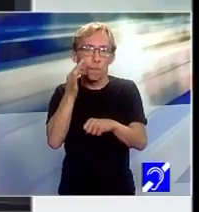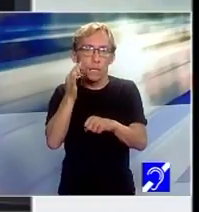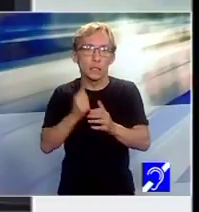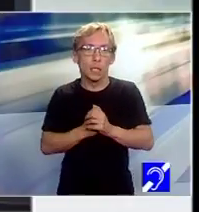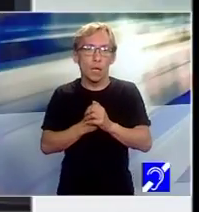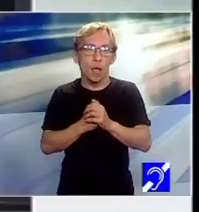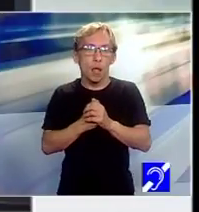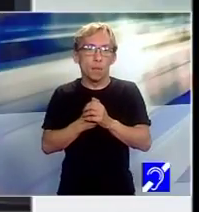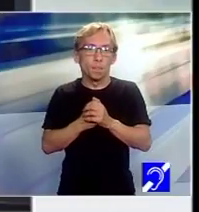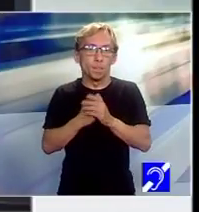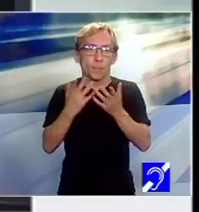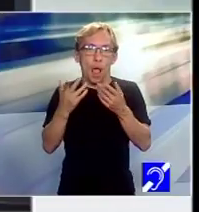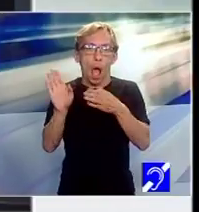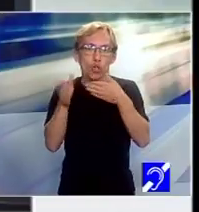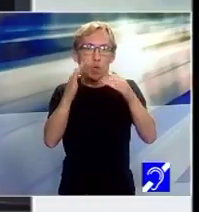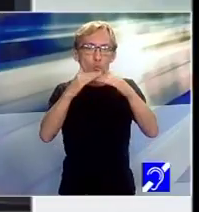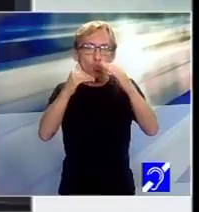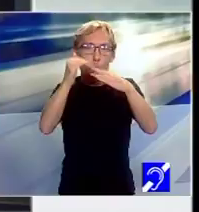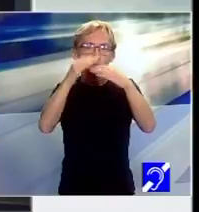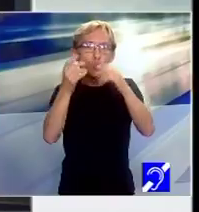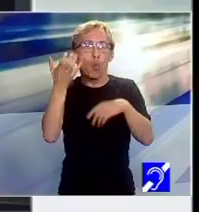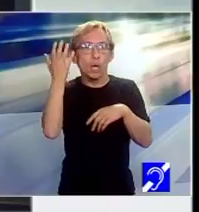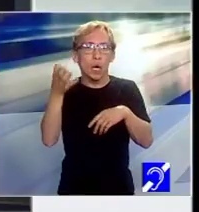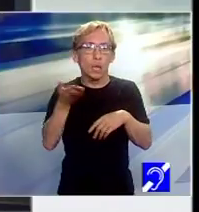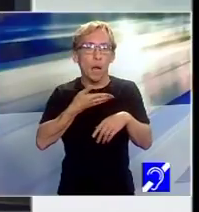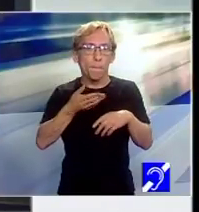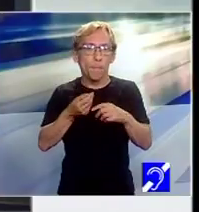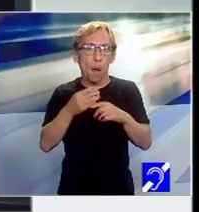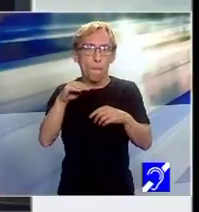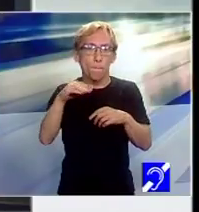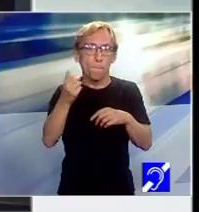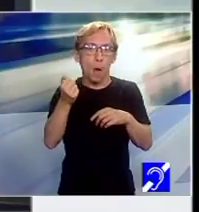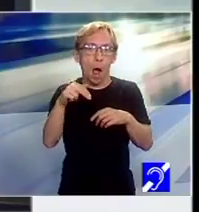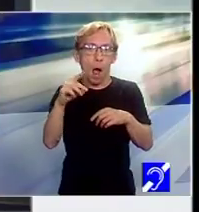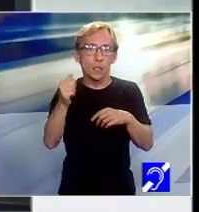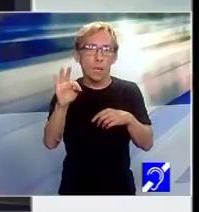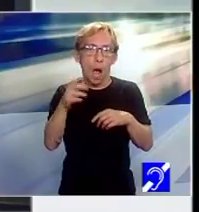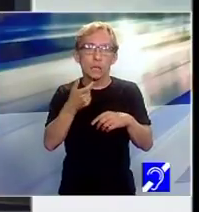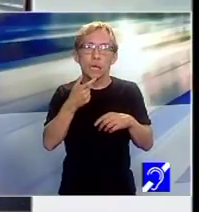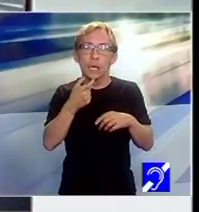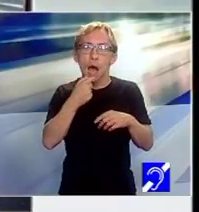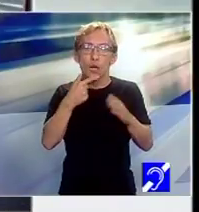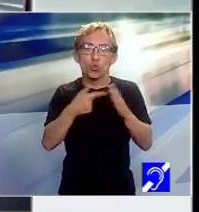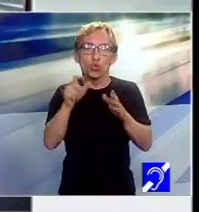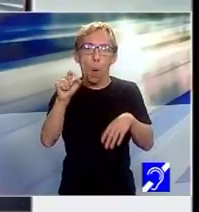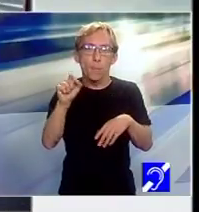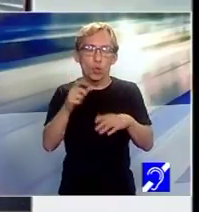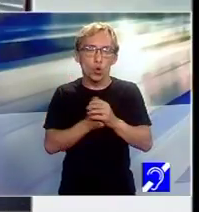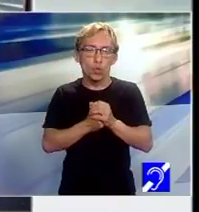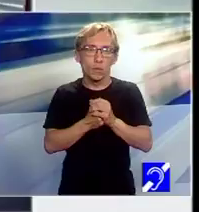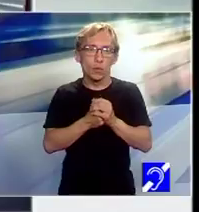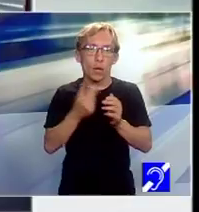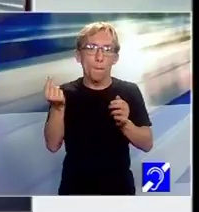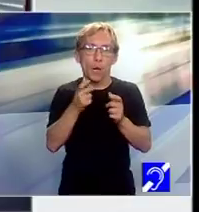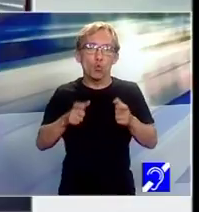a început construcția lui când a preluat mandatul în anul 2012 pe fonduri proprii ale